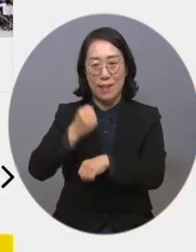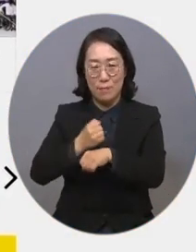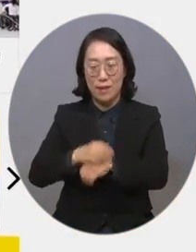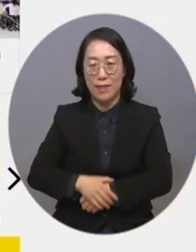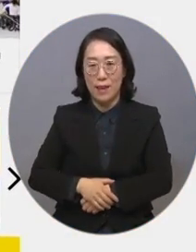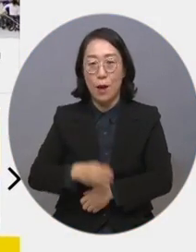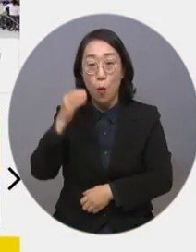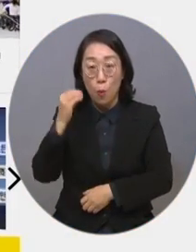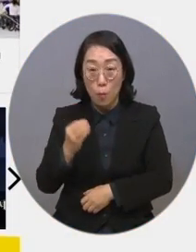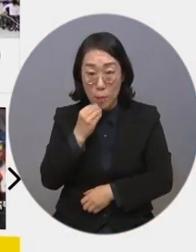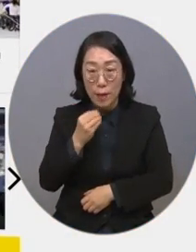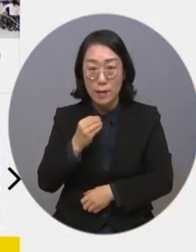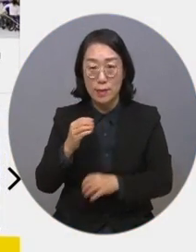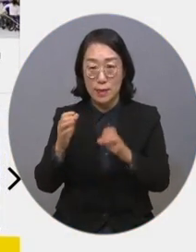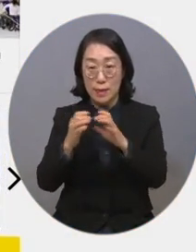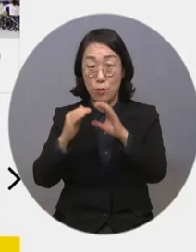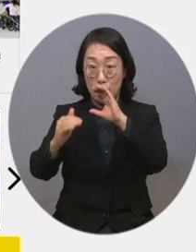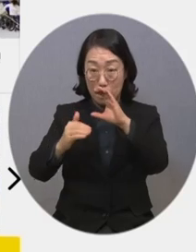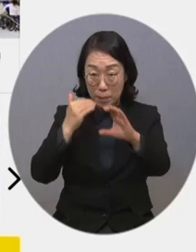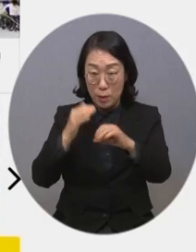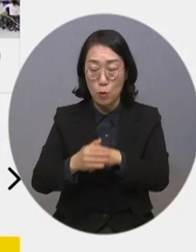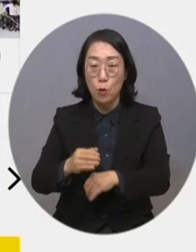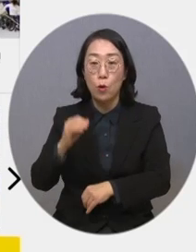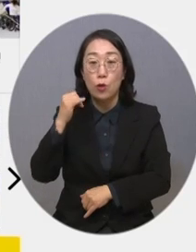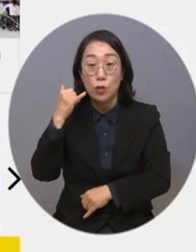홈페이지 또는 전자우편,